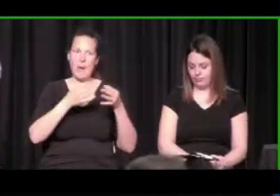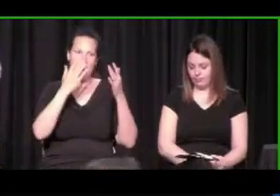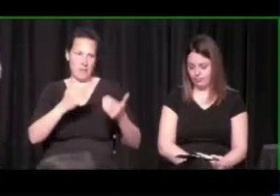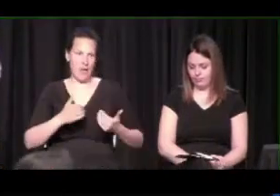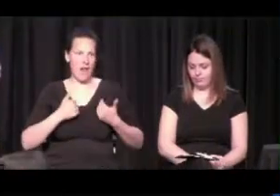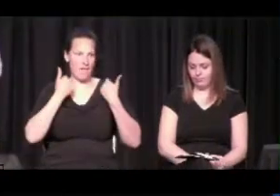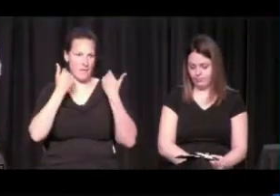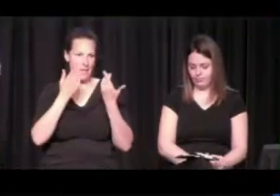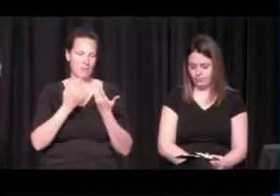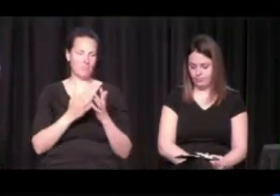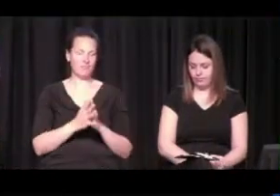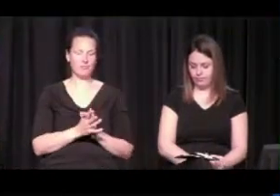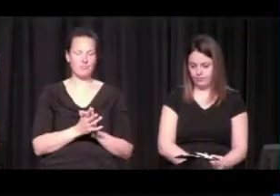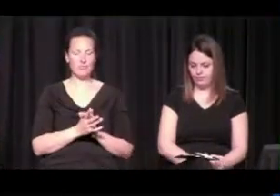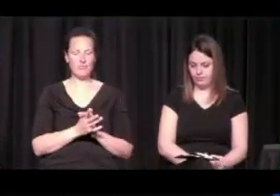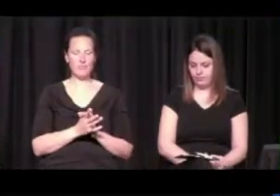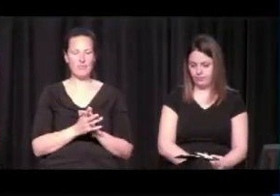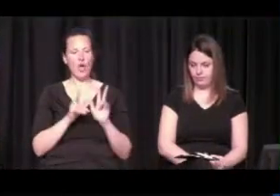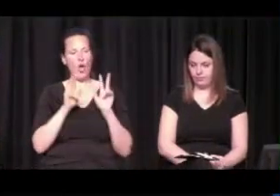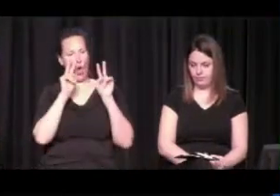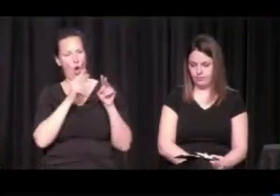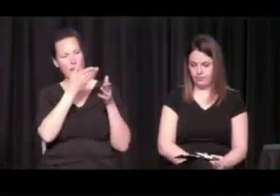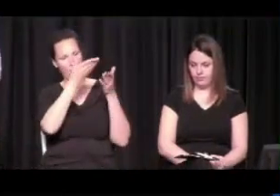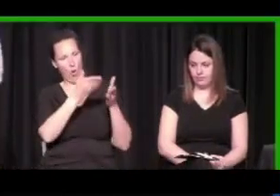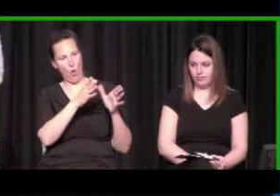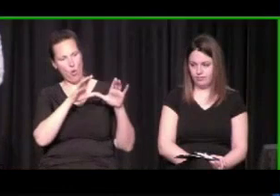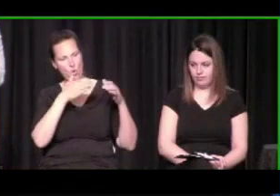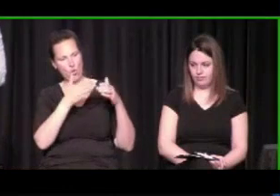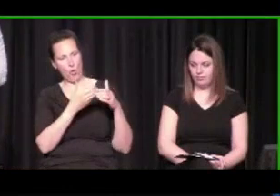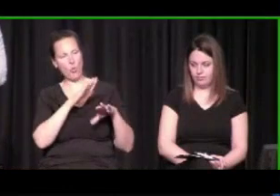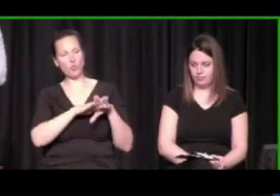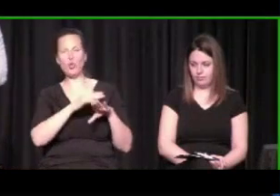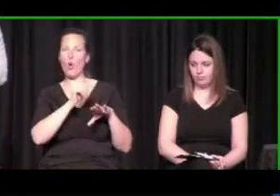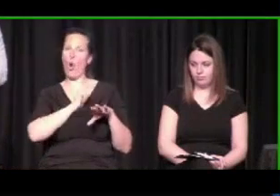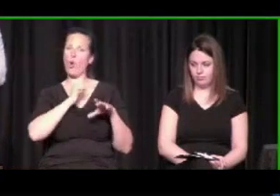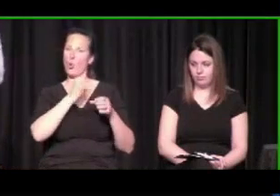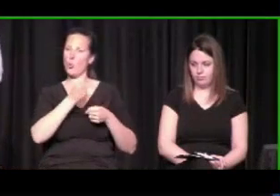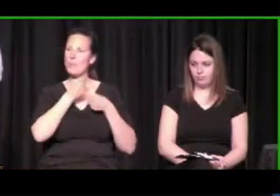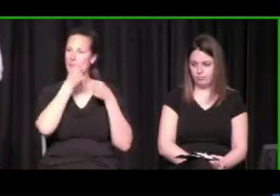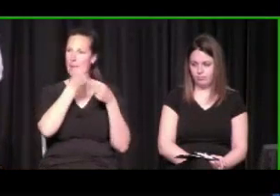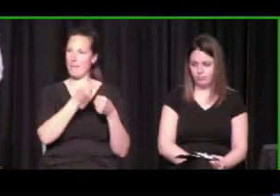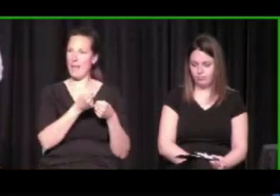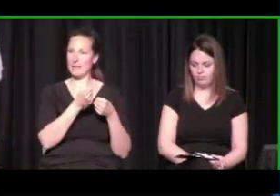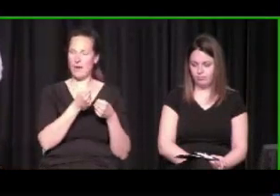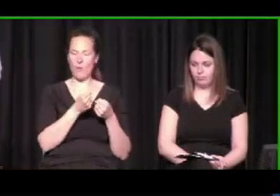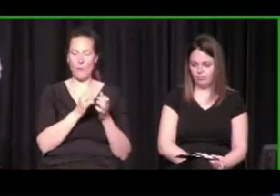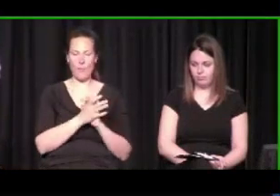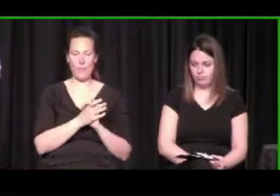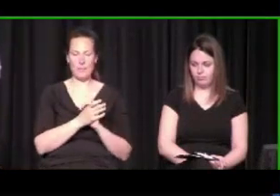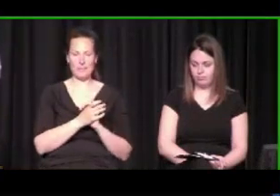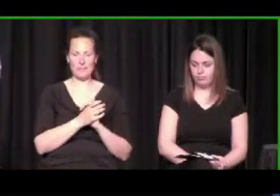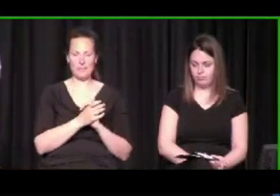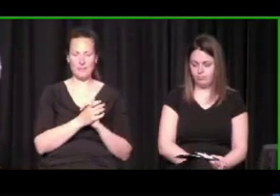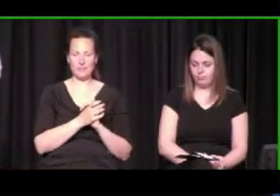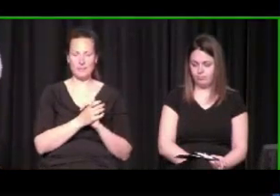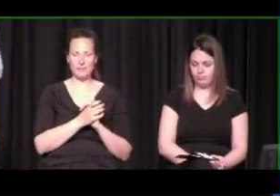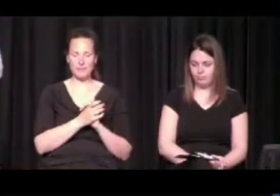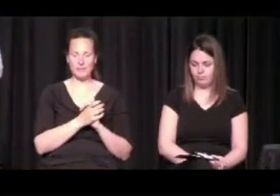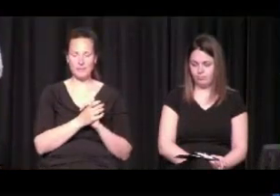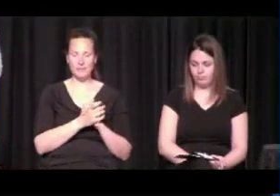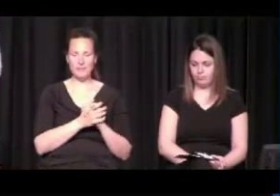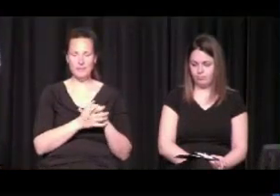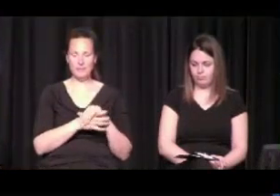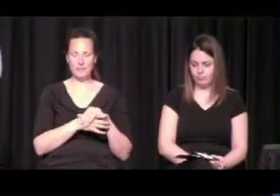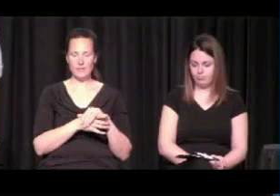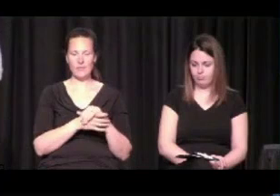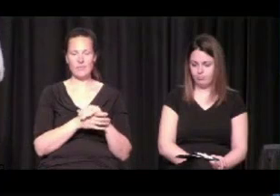cours de la vie. Et pourquoi s'intéresser à leur autodétermination, en fait, c'est l'idée de se questionner, en fait, sur